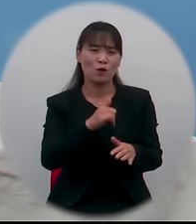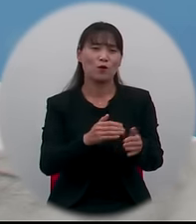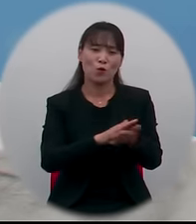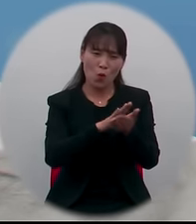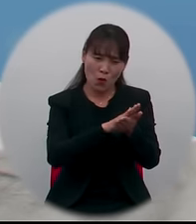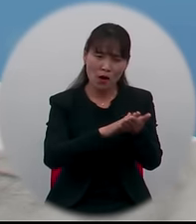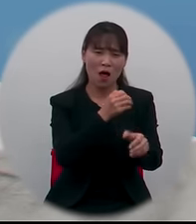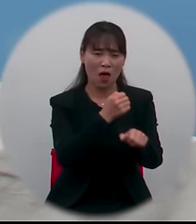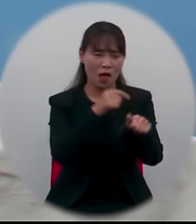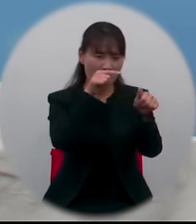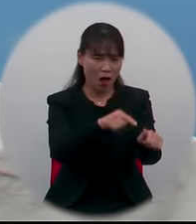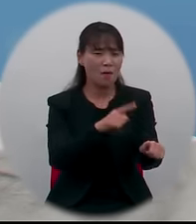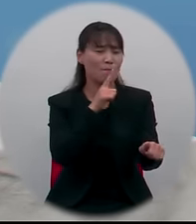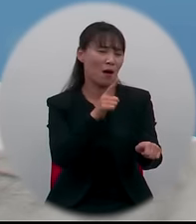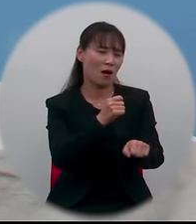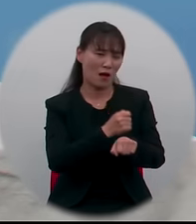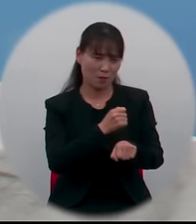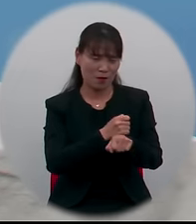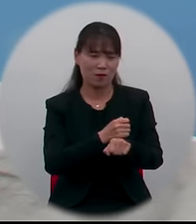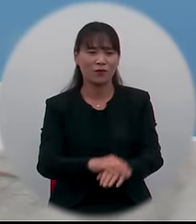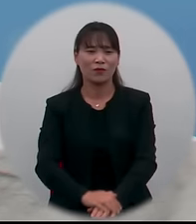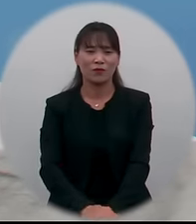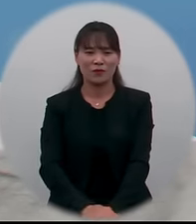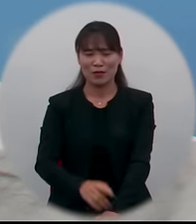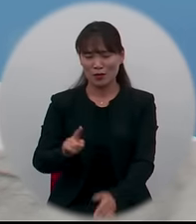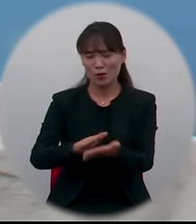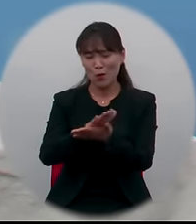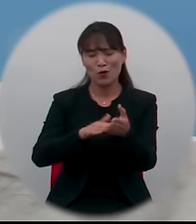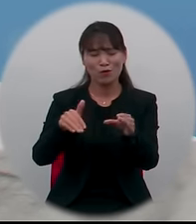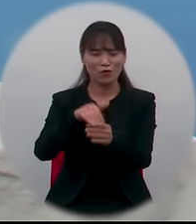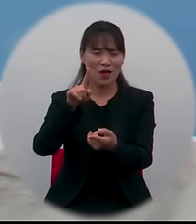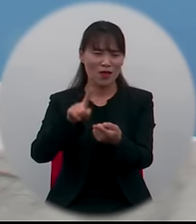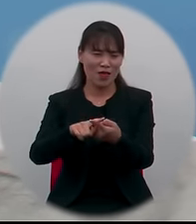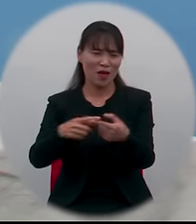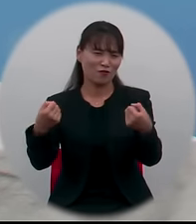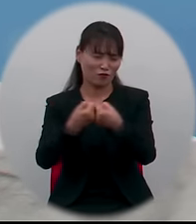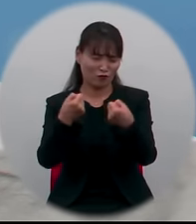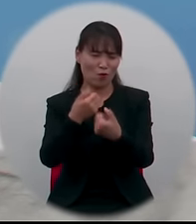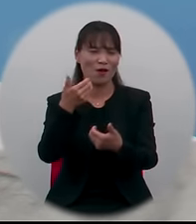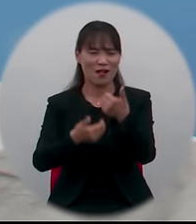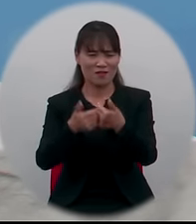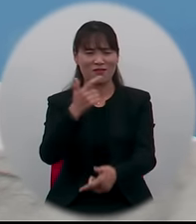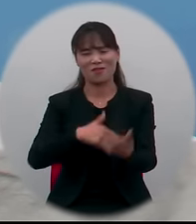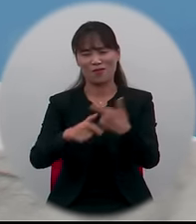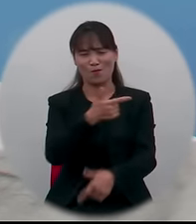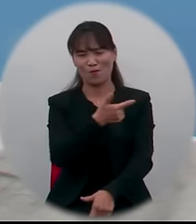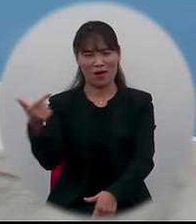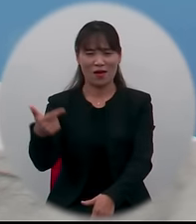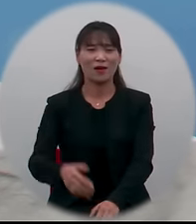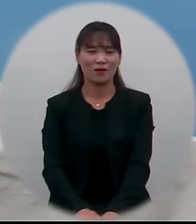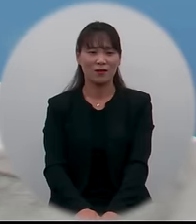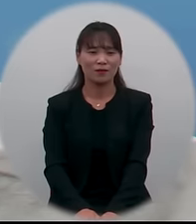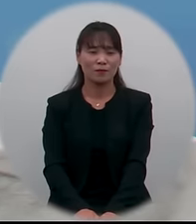되는 고무줄 놀이하면서 놀아라고 얘기하신 면은이 놀이 문화에 대한 충돌과 갈등이 더 커질 수밖에 없을